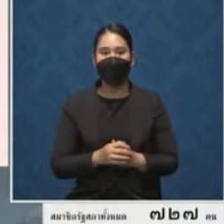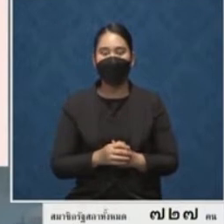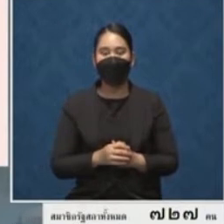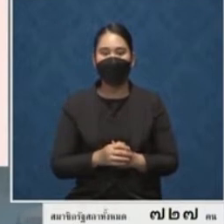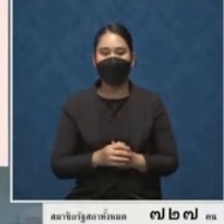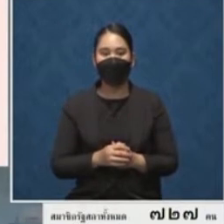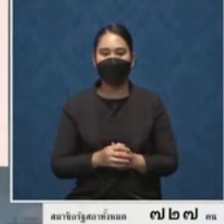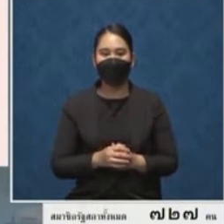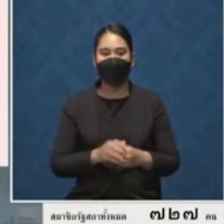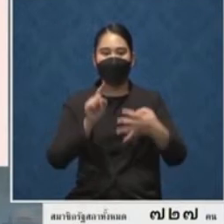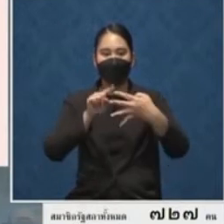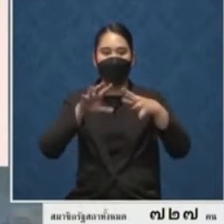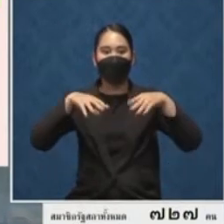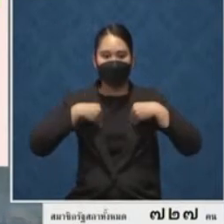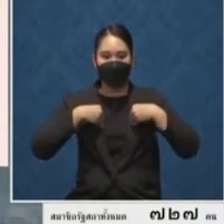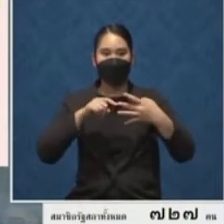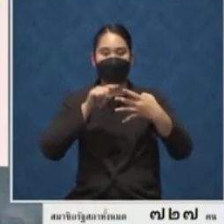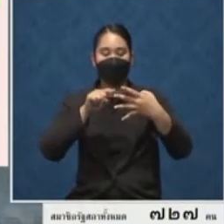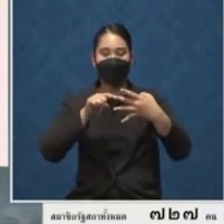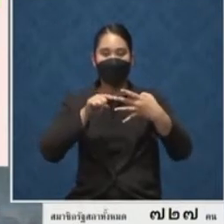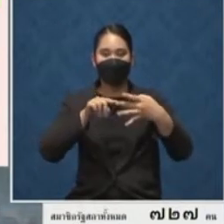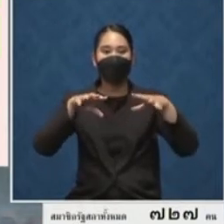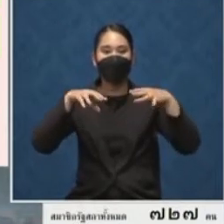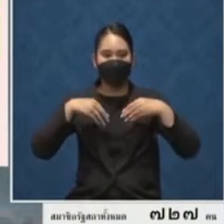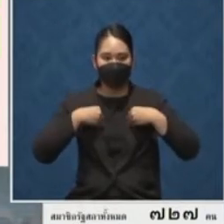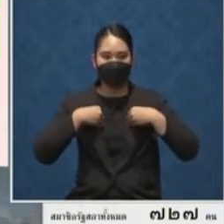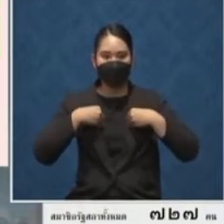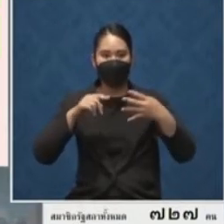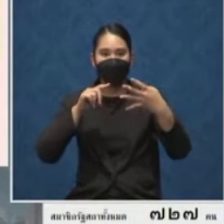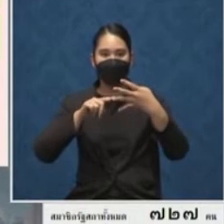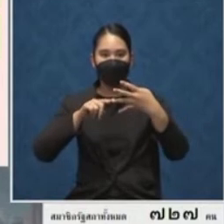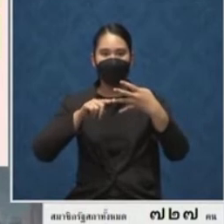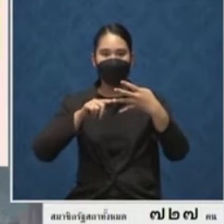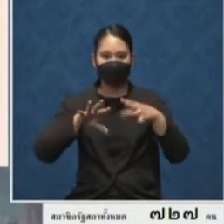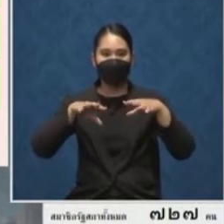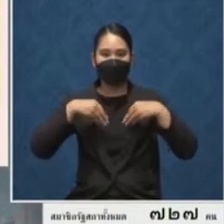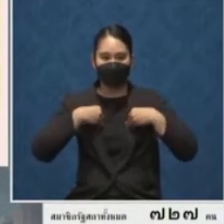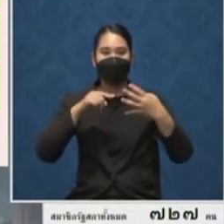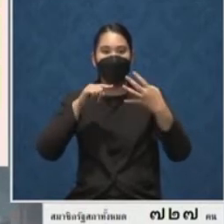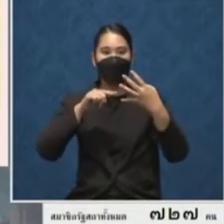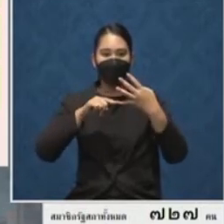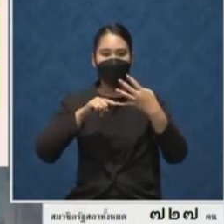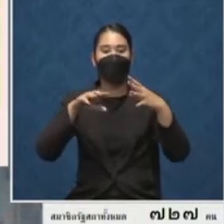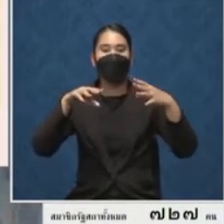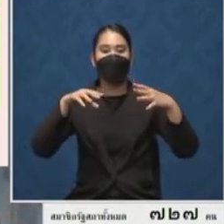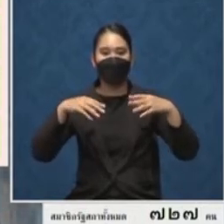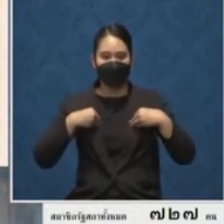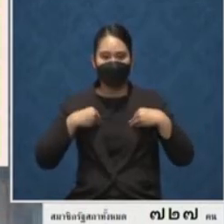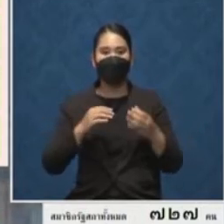1รับหลักการ2รับหลักการ3รับหลักการ4รับหลักการครับ